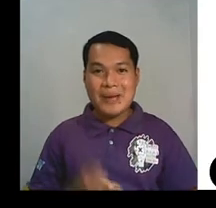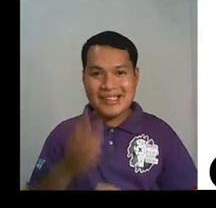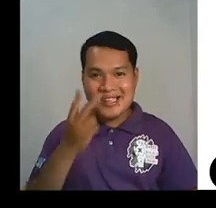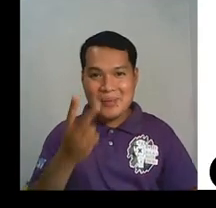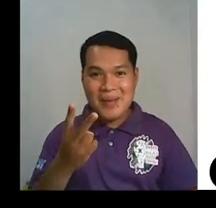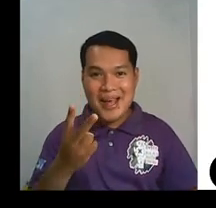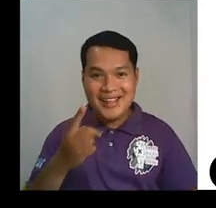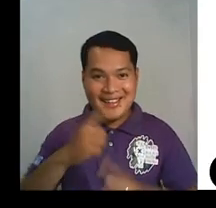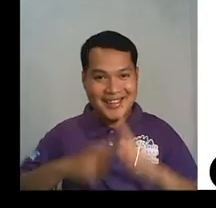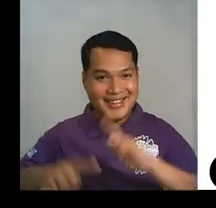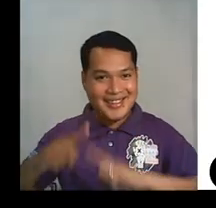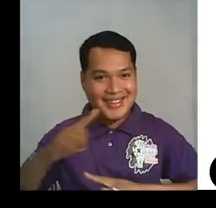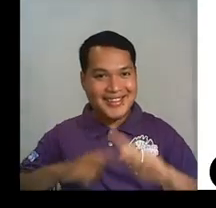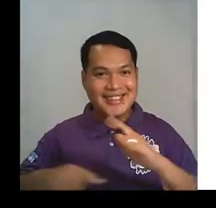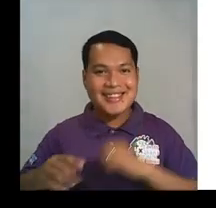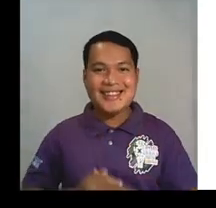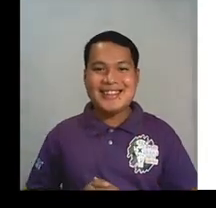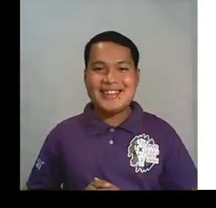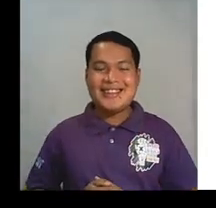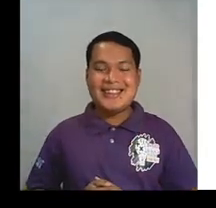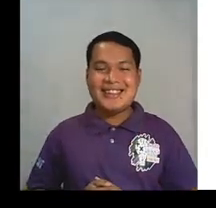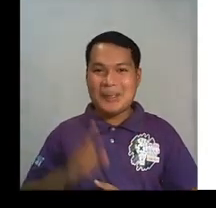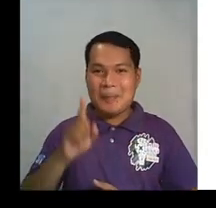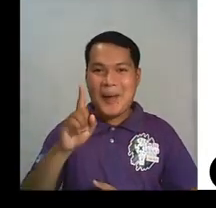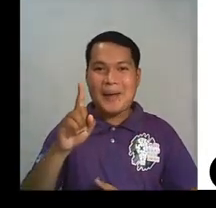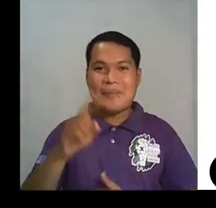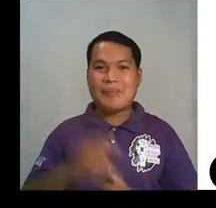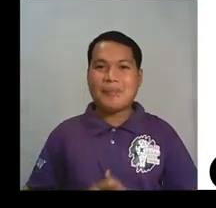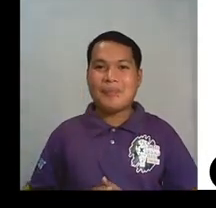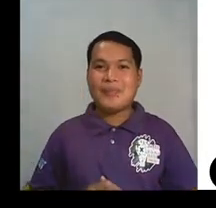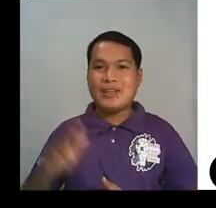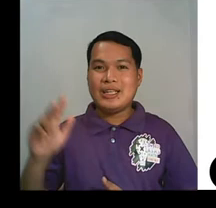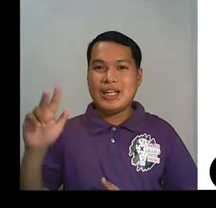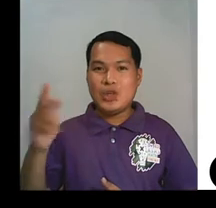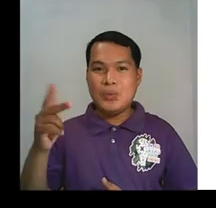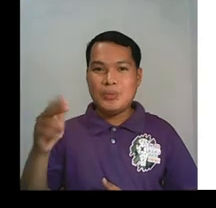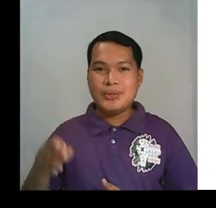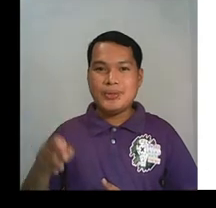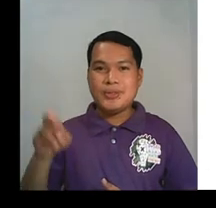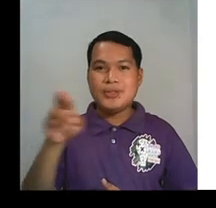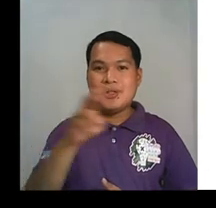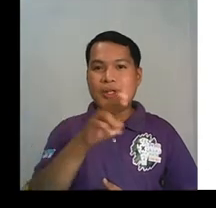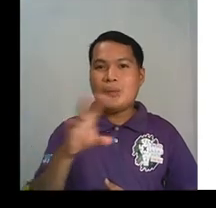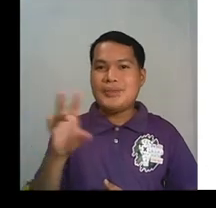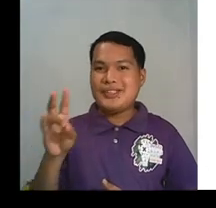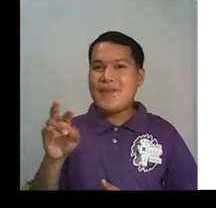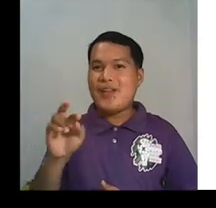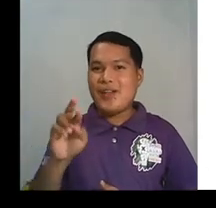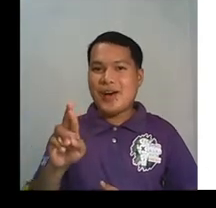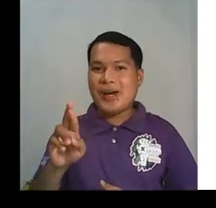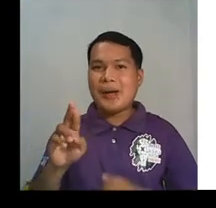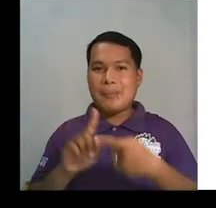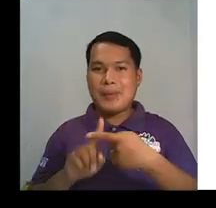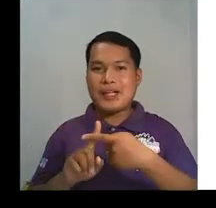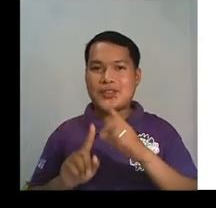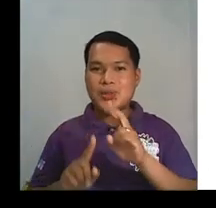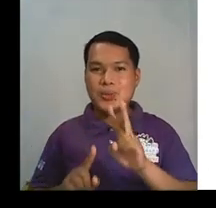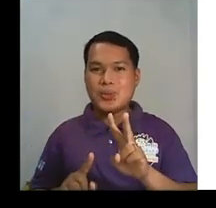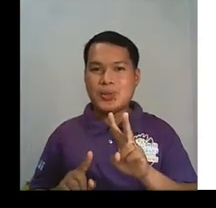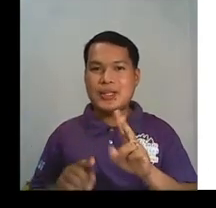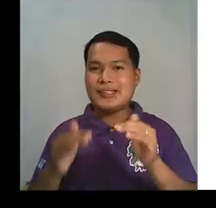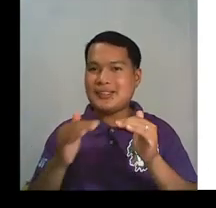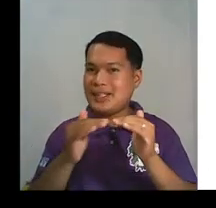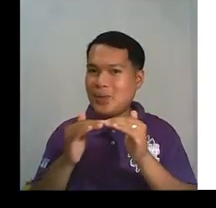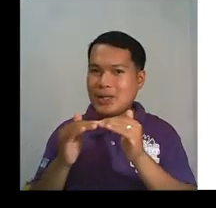Nabasa nyo ba? Sa pa. The cube root. Of 7R. Plus.